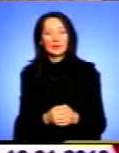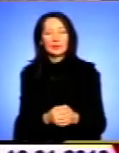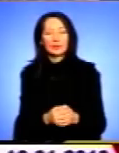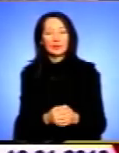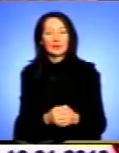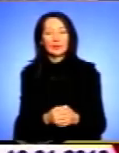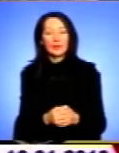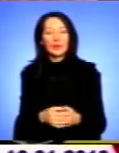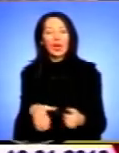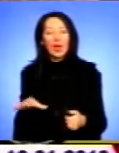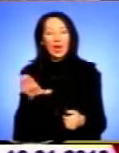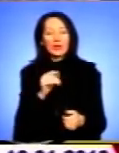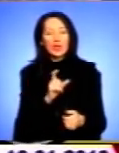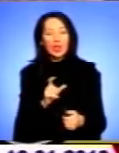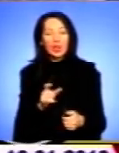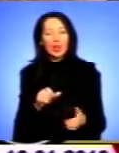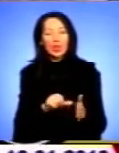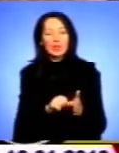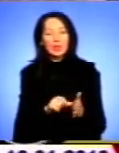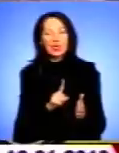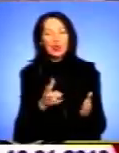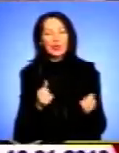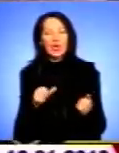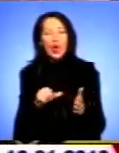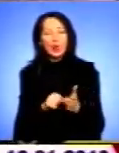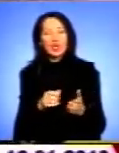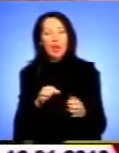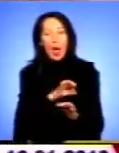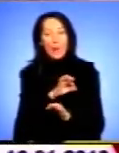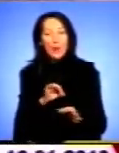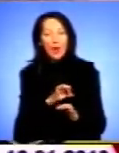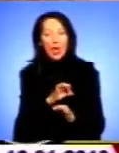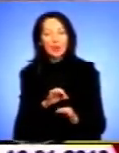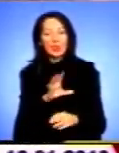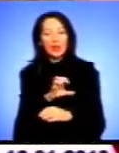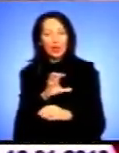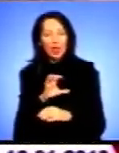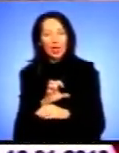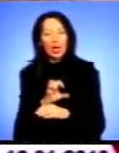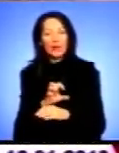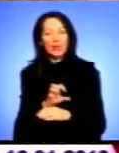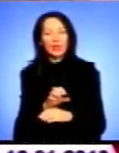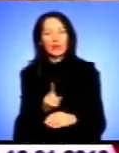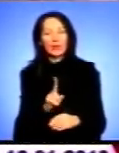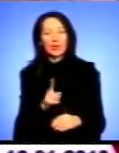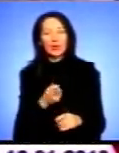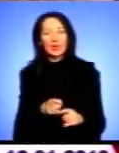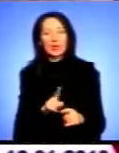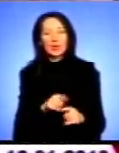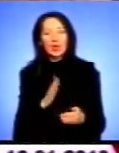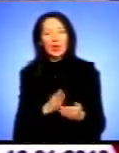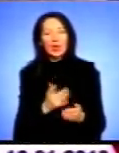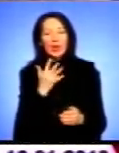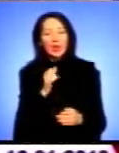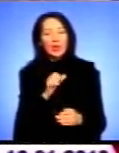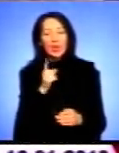взяли участь в проєкті. Завжди фотографії, які роблять гості міста, не важливо, чи це є іноземці, чи не іноземці,